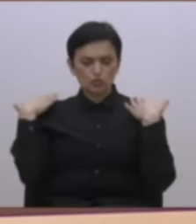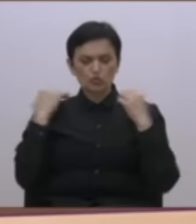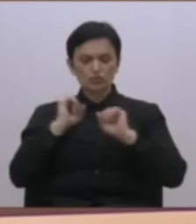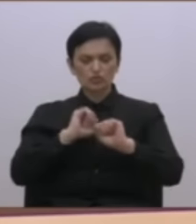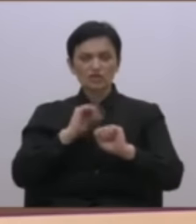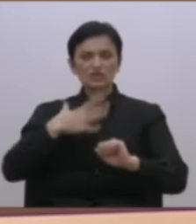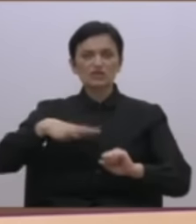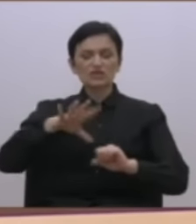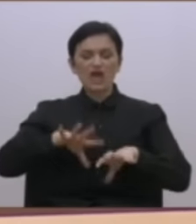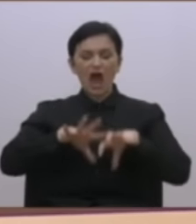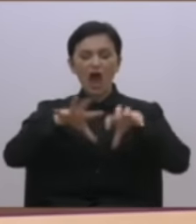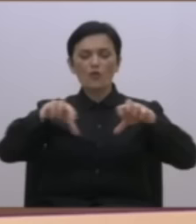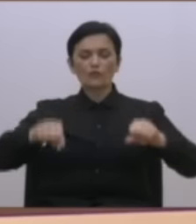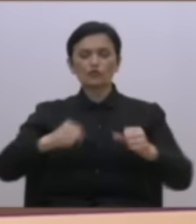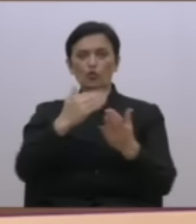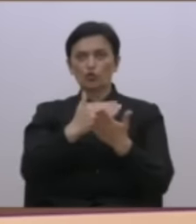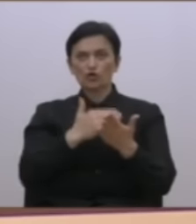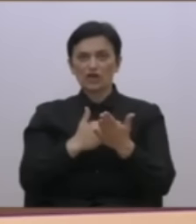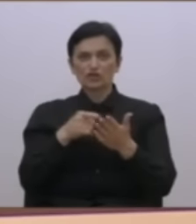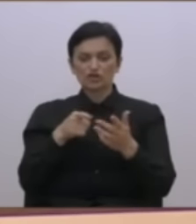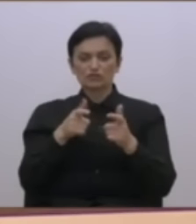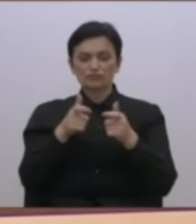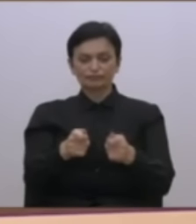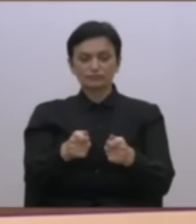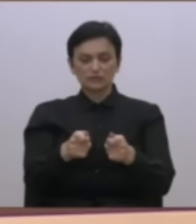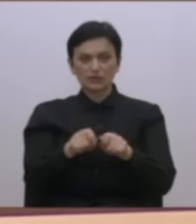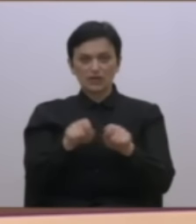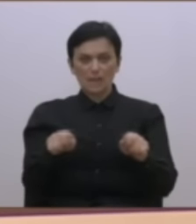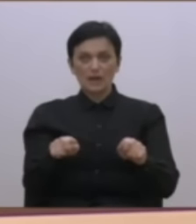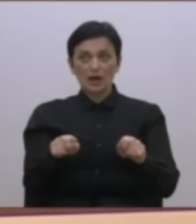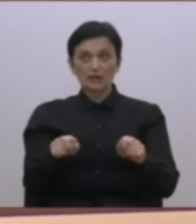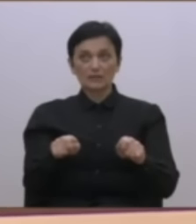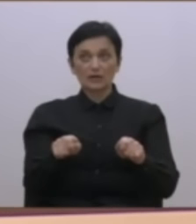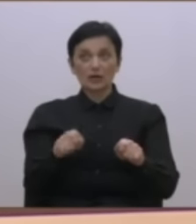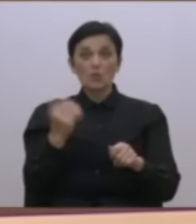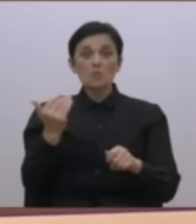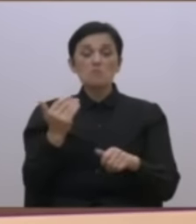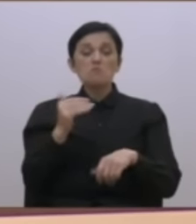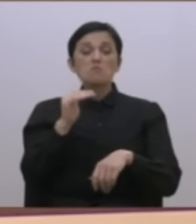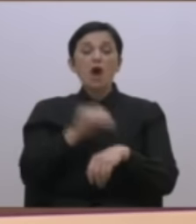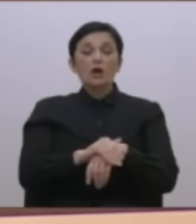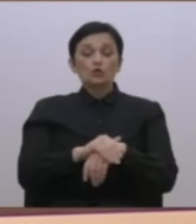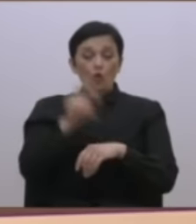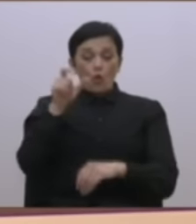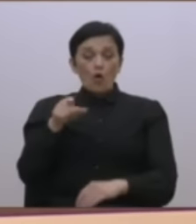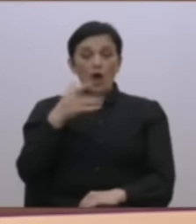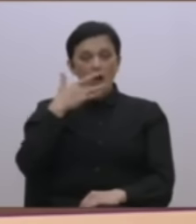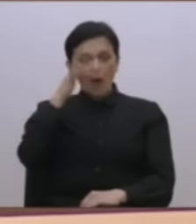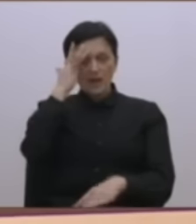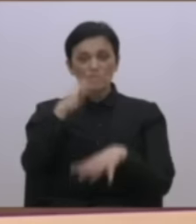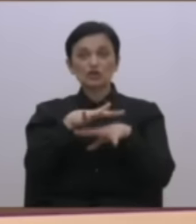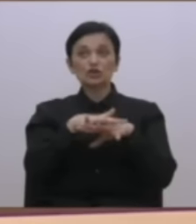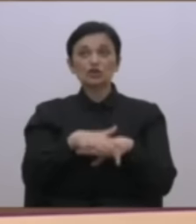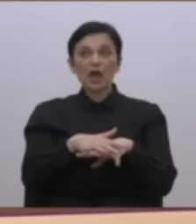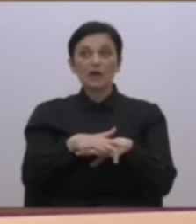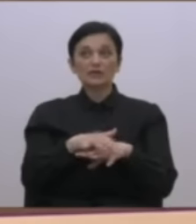sakartveloshi avtoritaruri rezhimis damqarebas man faktobrivat amerikis sheertebuli shtatebidan